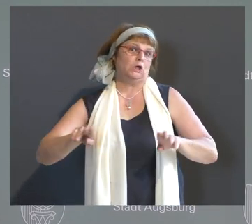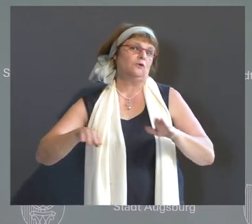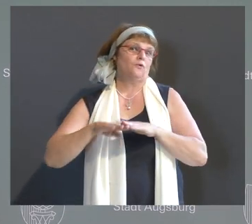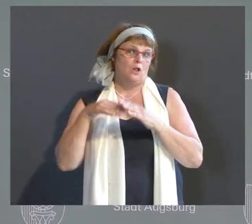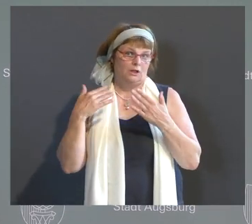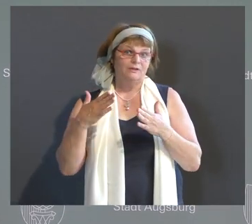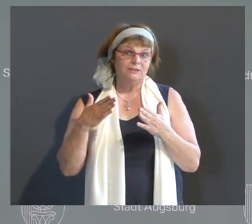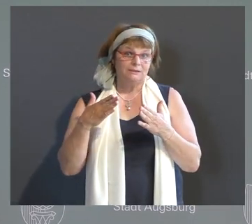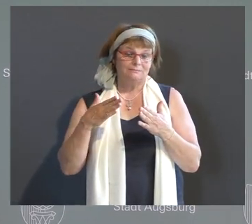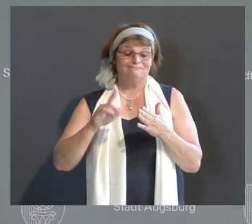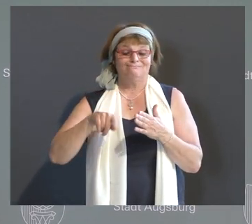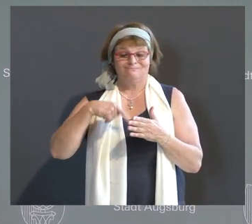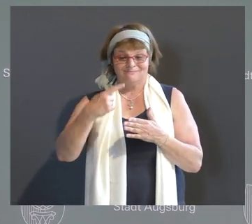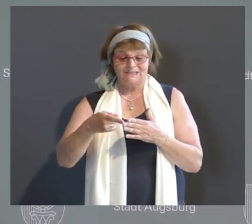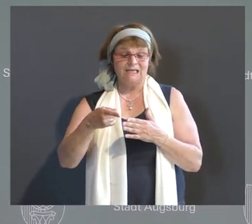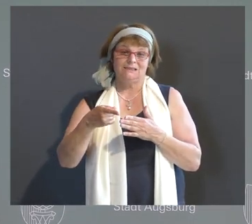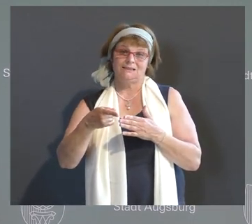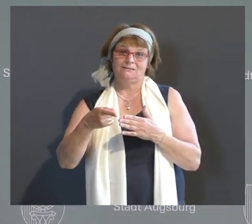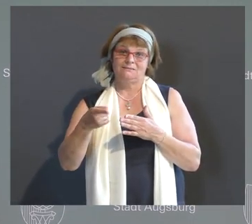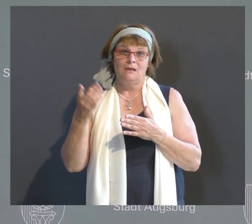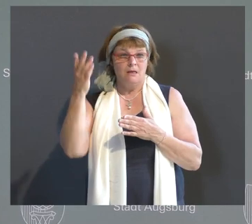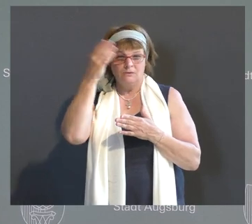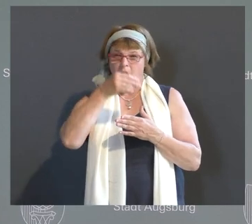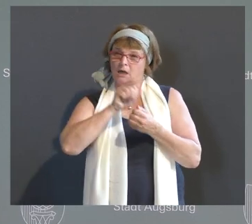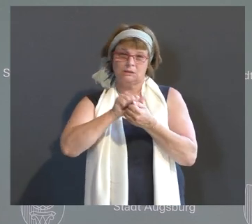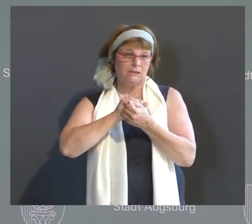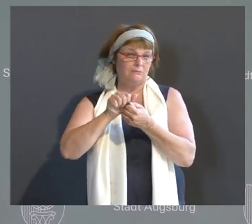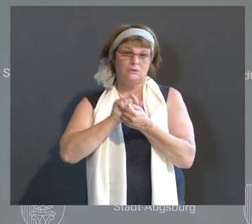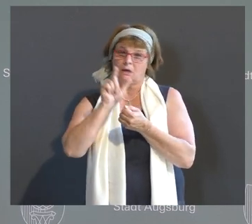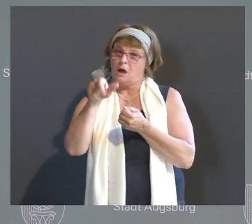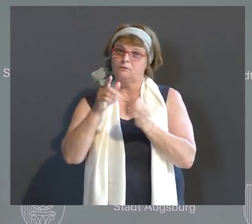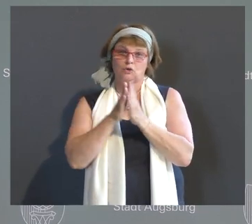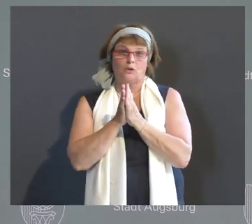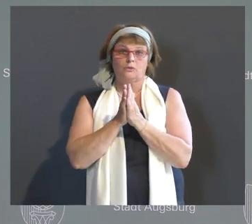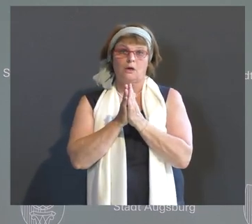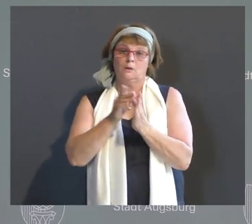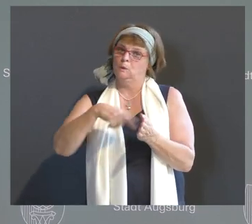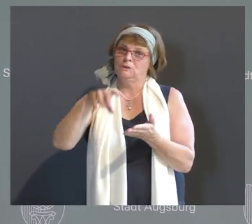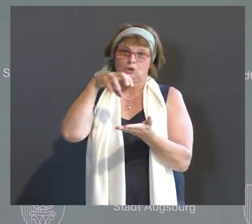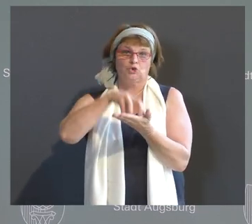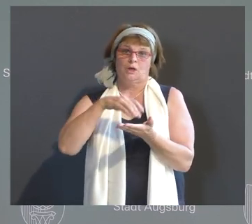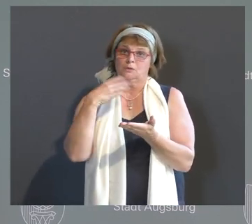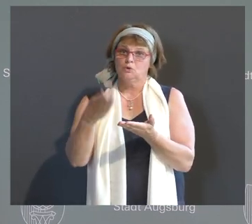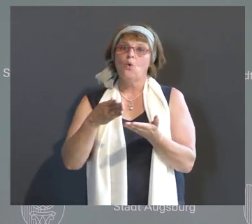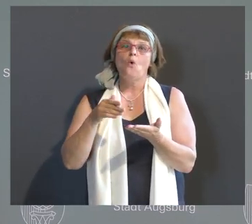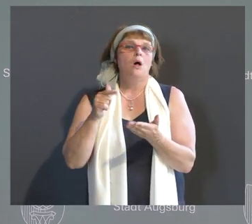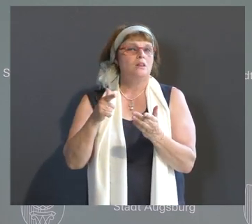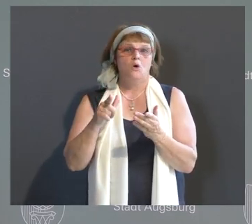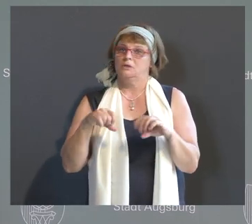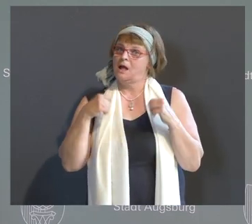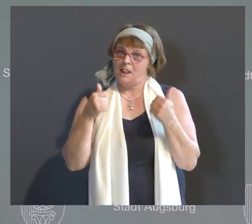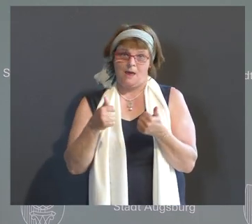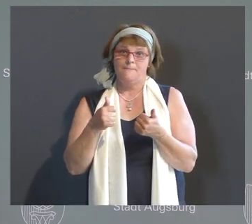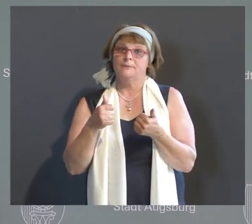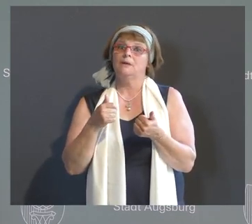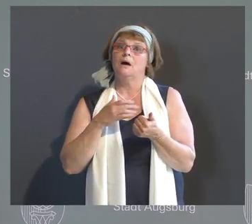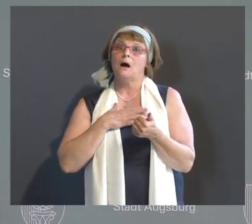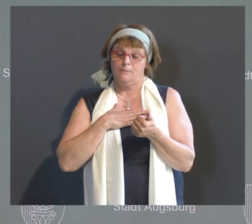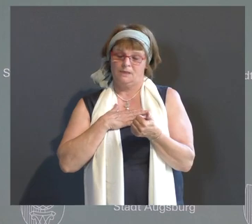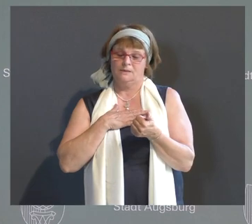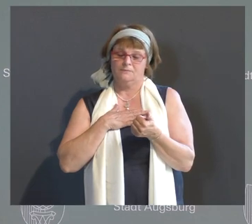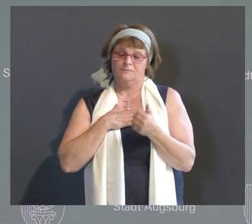Sonntag passiert ist, war in unserer Stadt so noch nie da. Es geht hier nicht um das übliche und